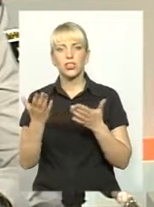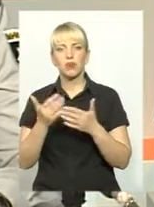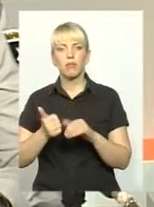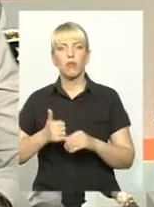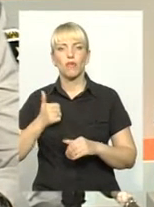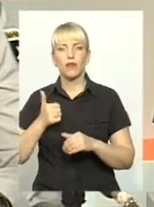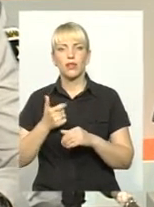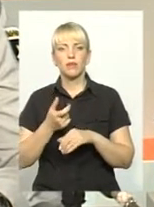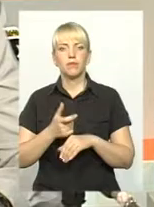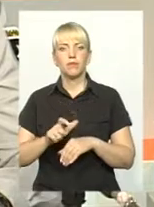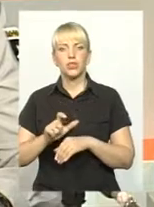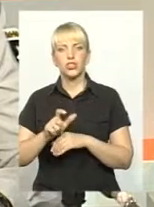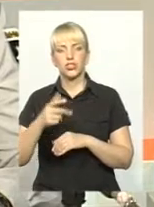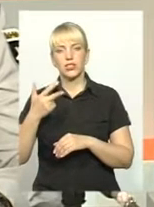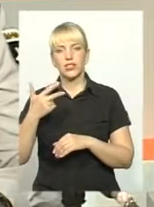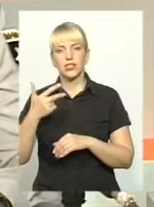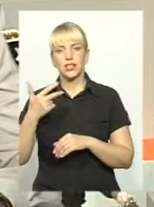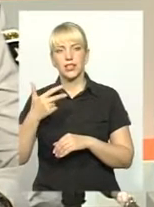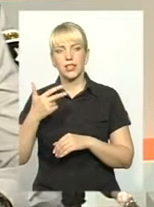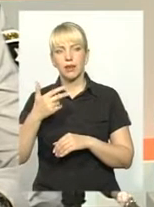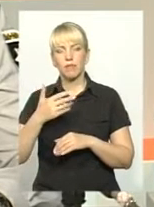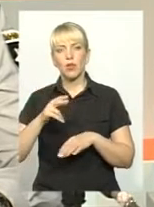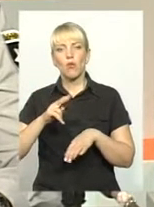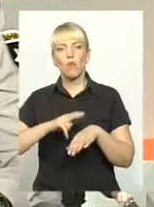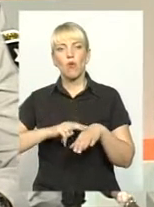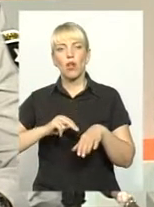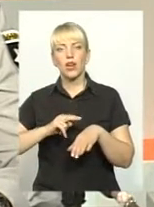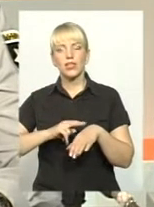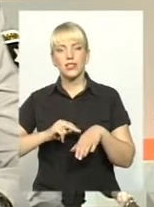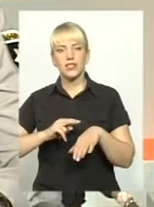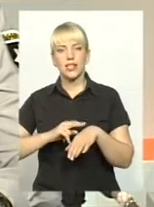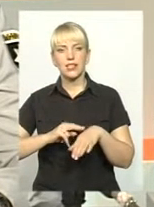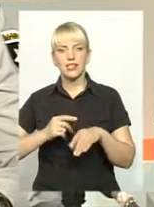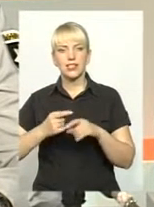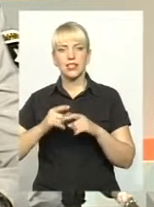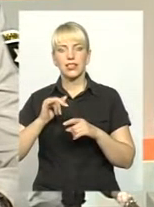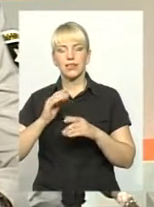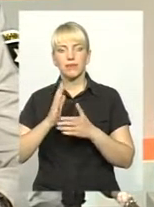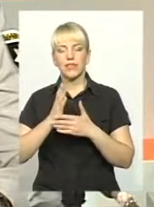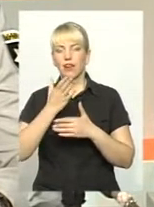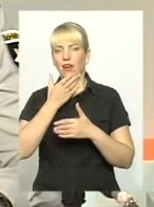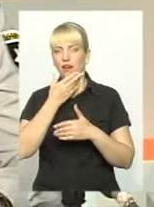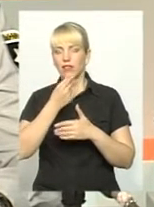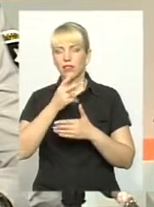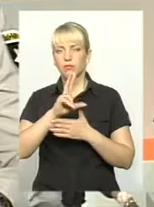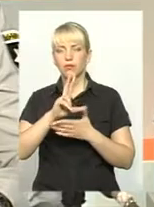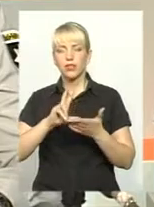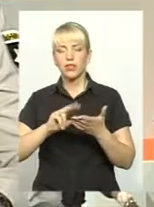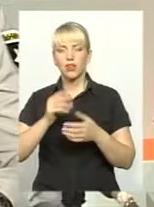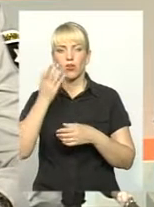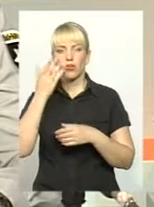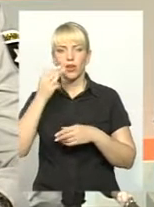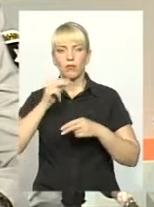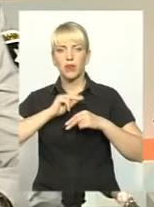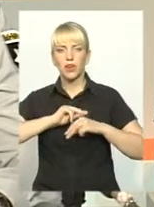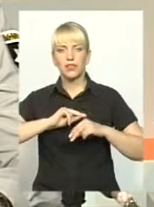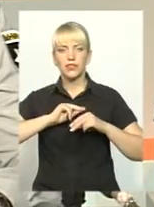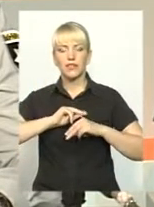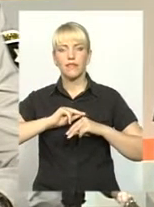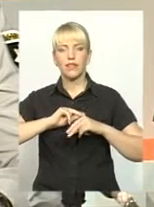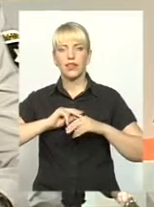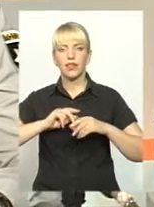більше 30 є поліцейських династій, і є дуже сьогодні в нас яскраві приклади, коли працівники правоохоронних органів